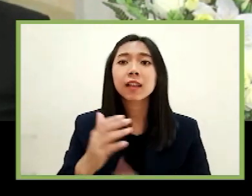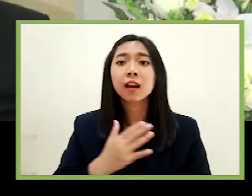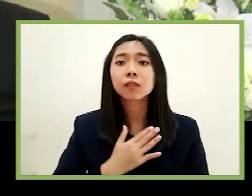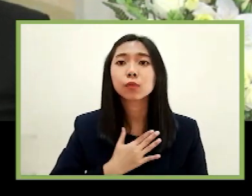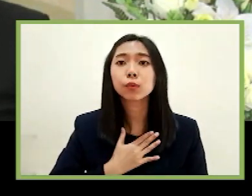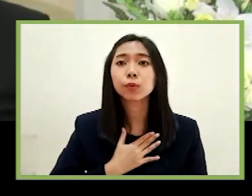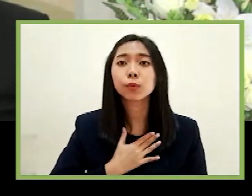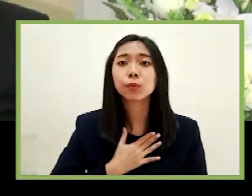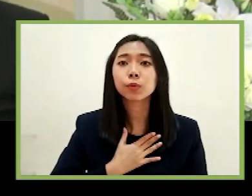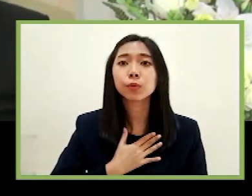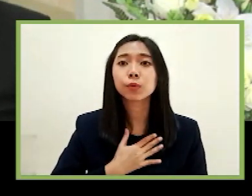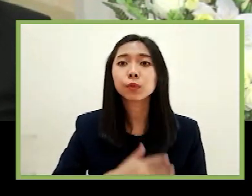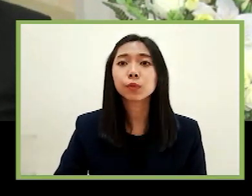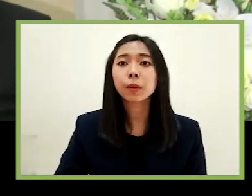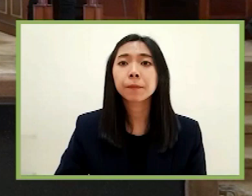besertaku